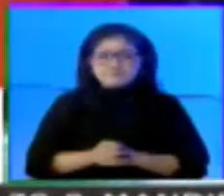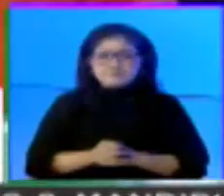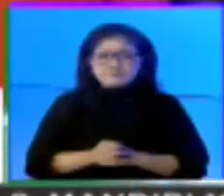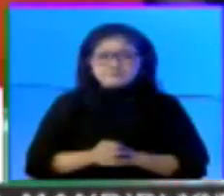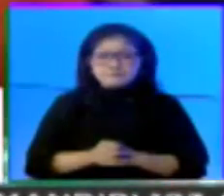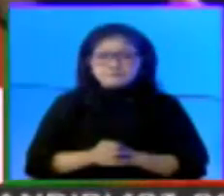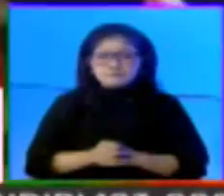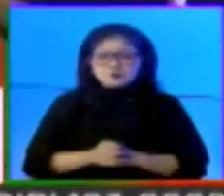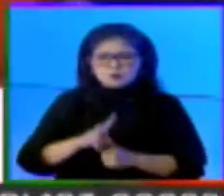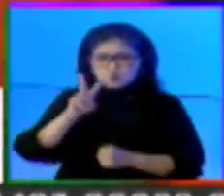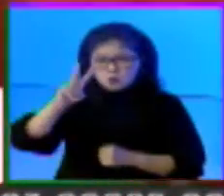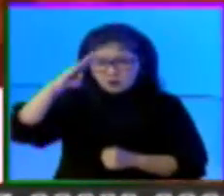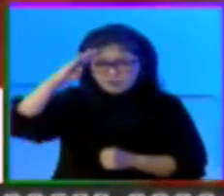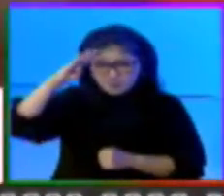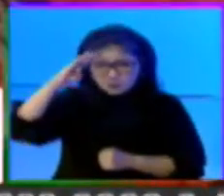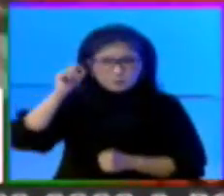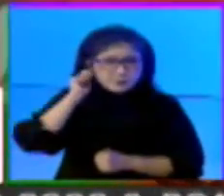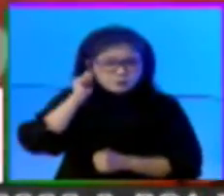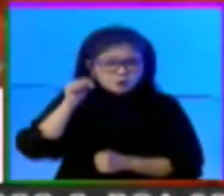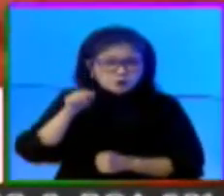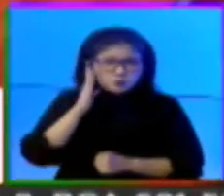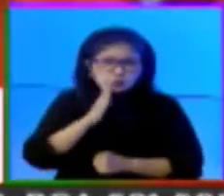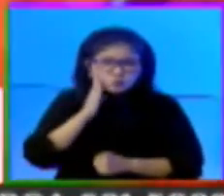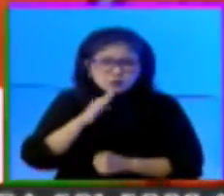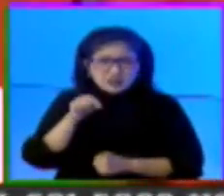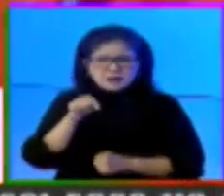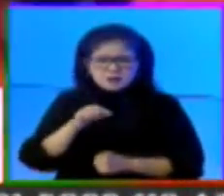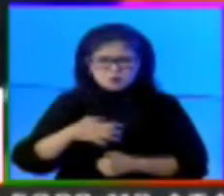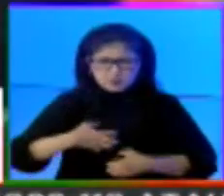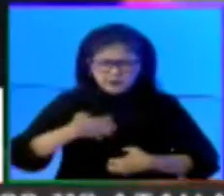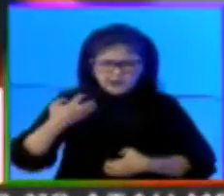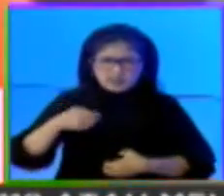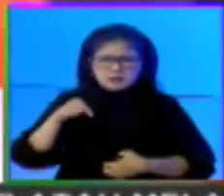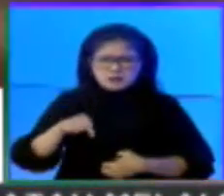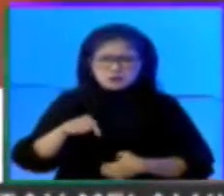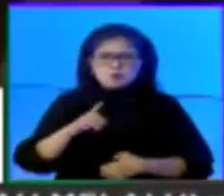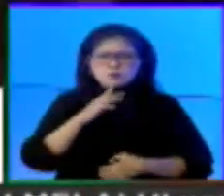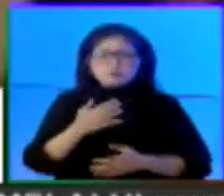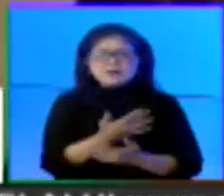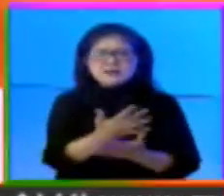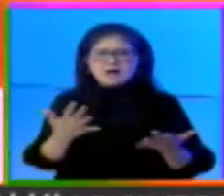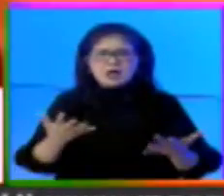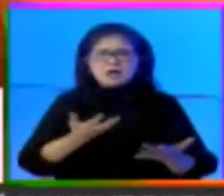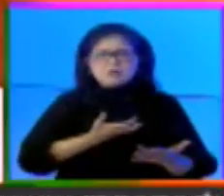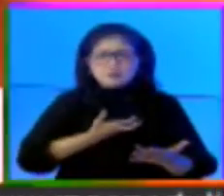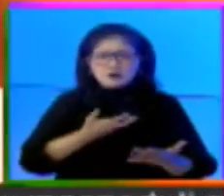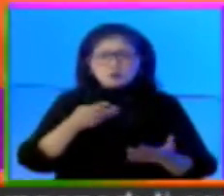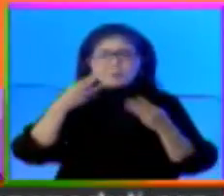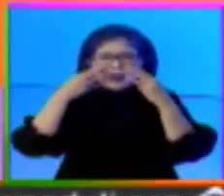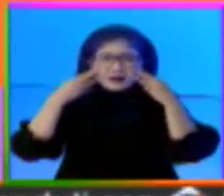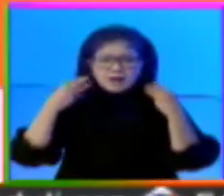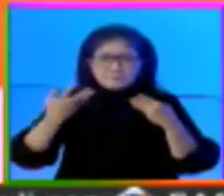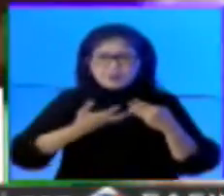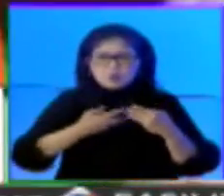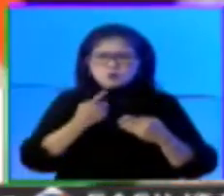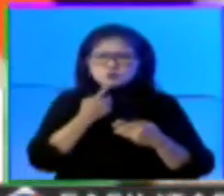Aksi dua perempuan muda ini sungguh nekat. Warga Malang dan Surabaya ini diduga melakukan penipuan pada korban